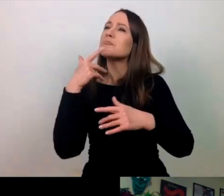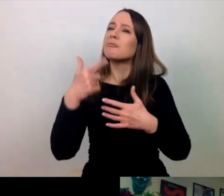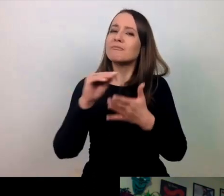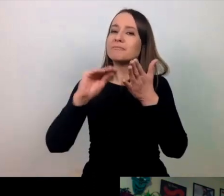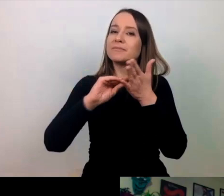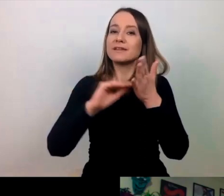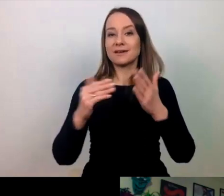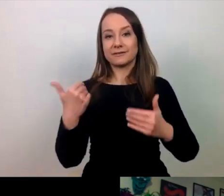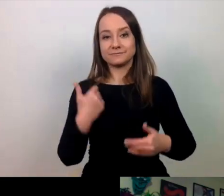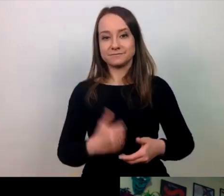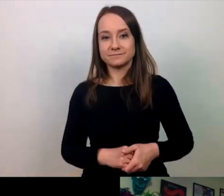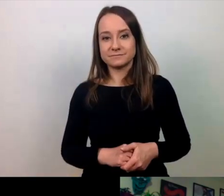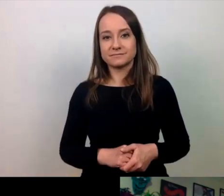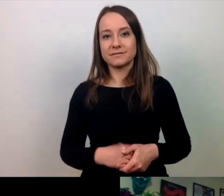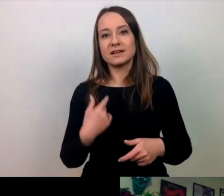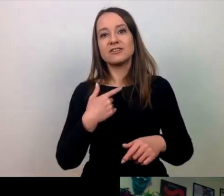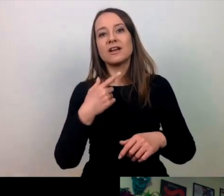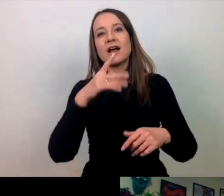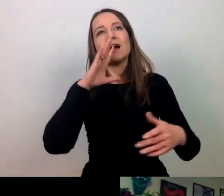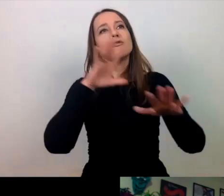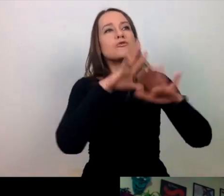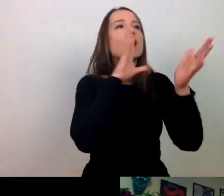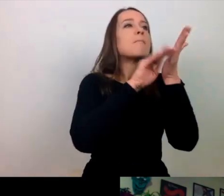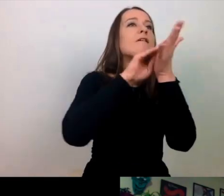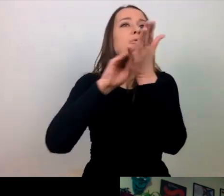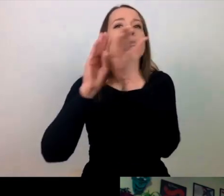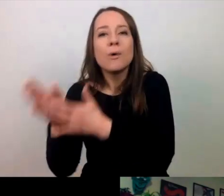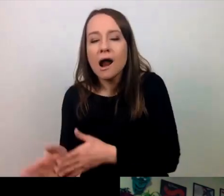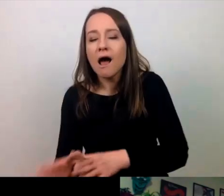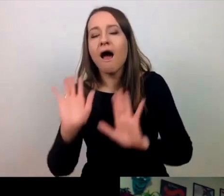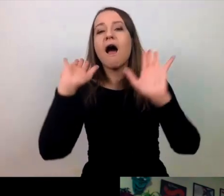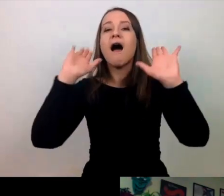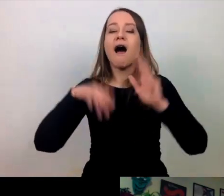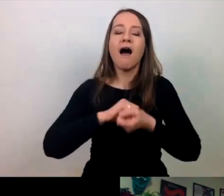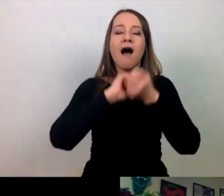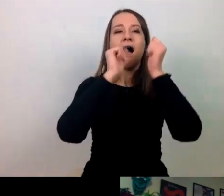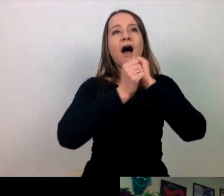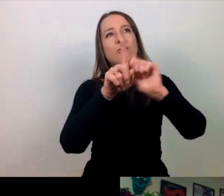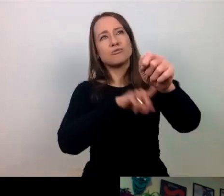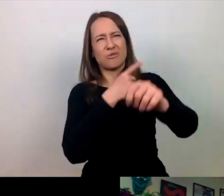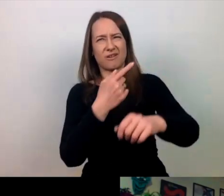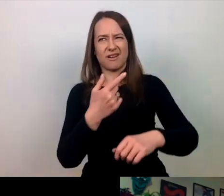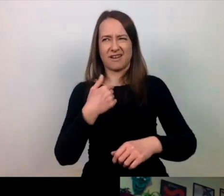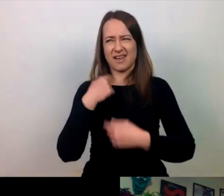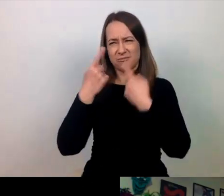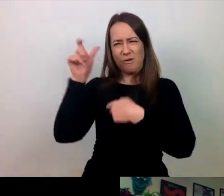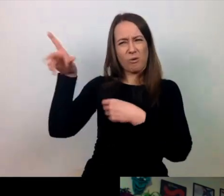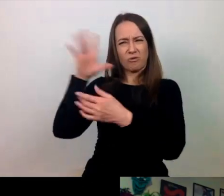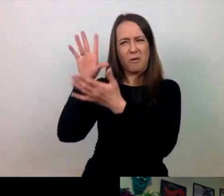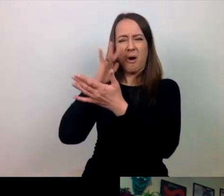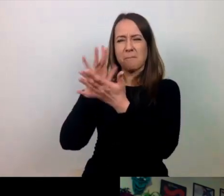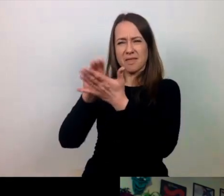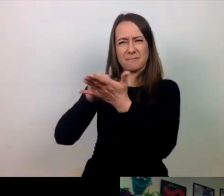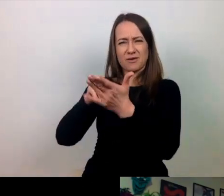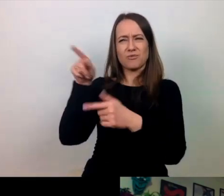tam dłużyznach, powtórkach itp. itd. I tak sobie stwierdziłem, rety, chyba oglądaliśmy inne filmy, mimo wszystko. No widzisz, ale to jest wszystko